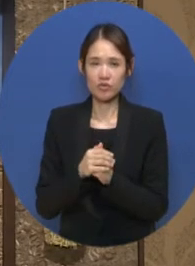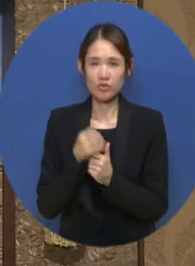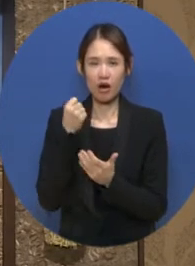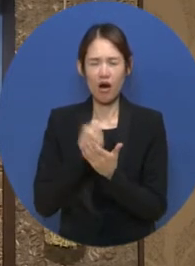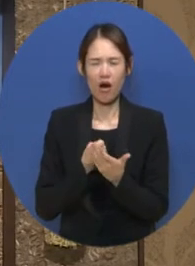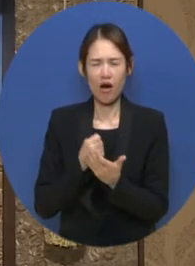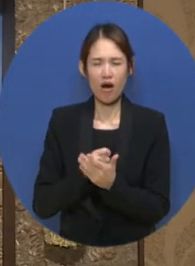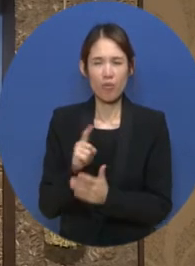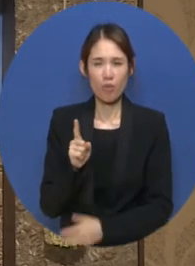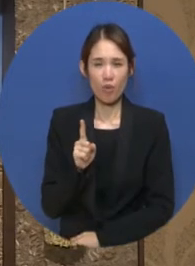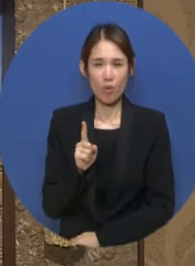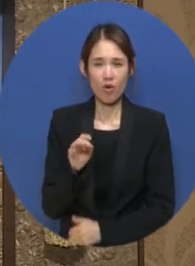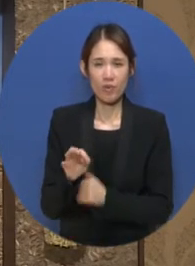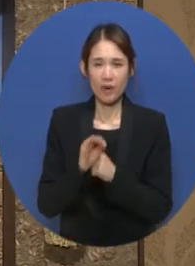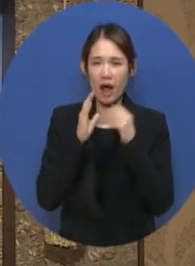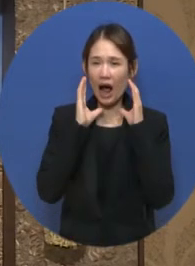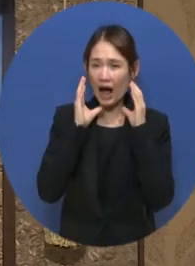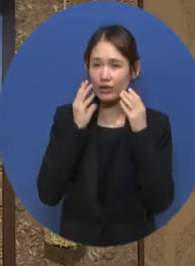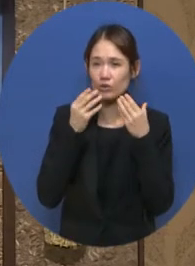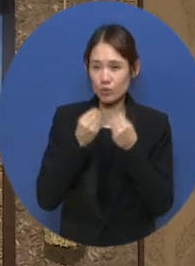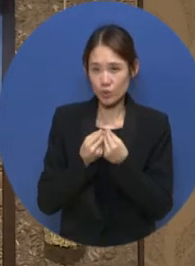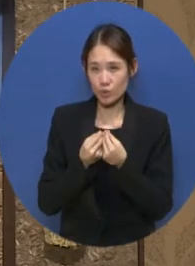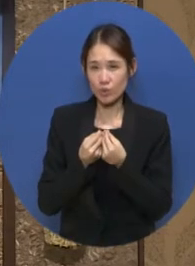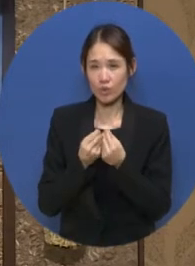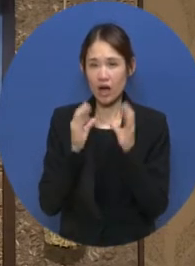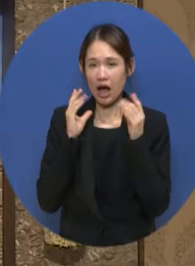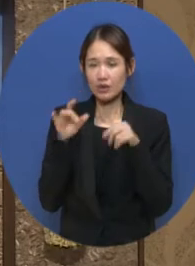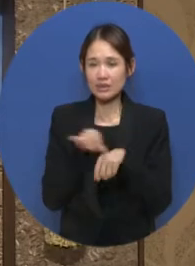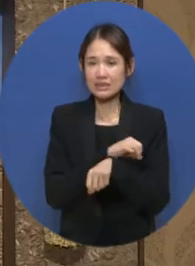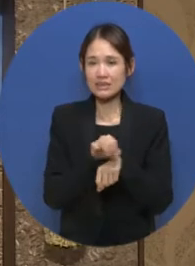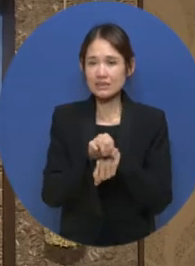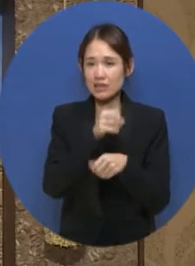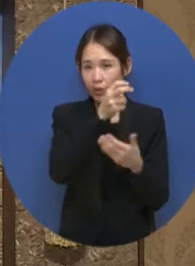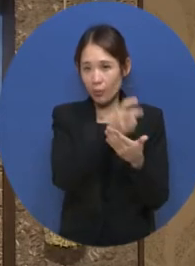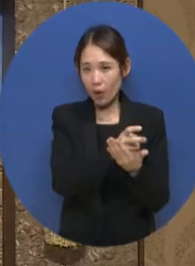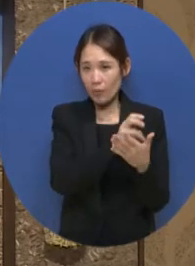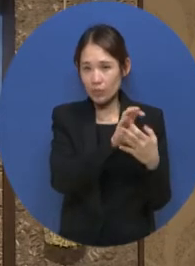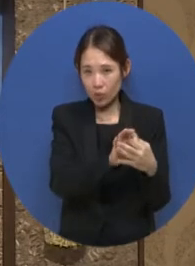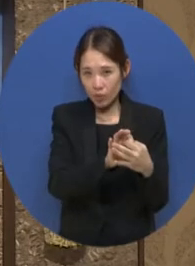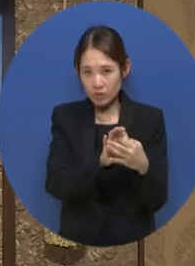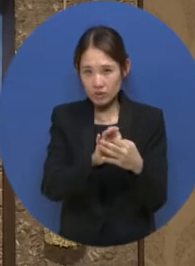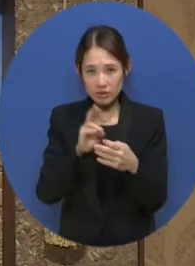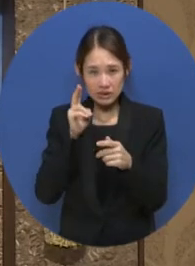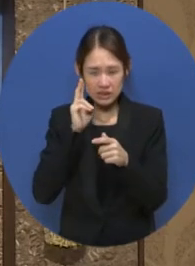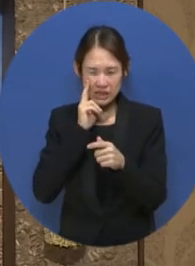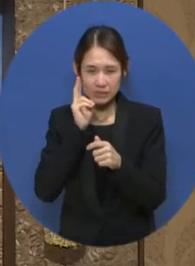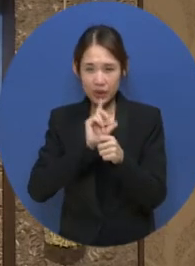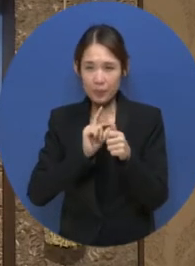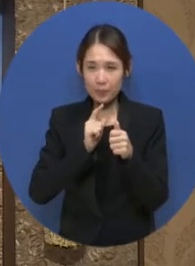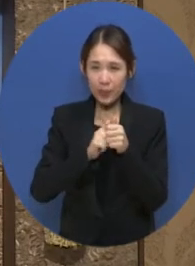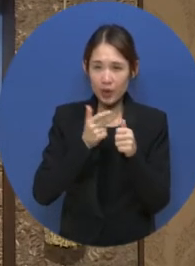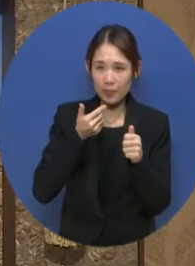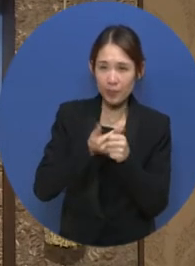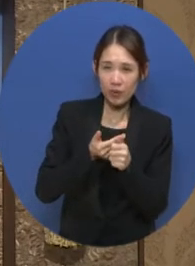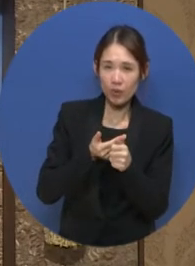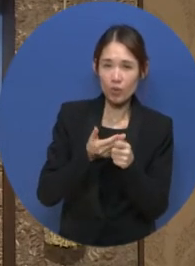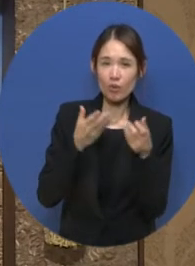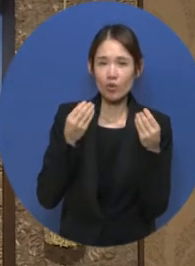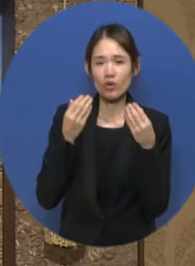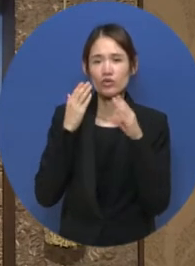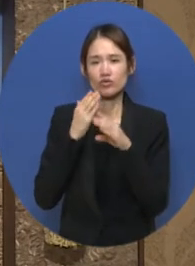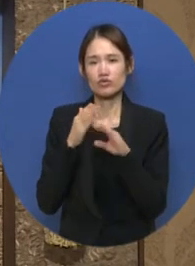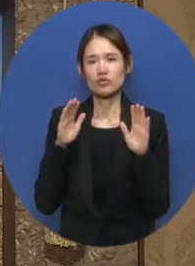아쉬운 것은 이제 아동의 경우에는 아동 특례법에 의해서 좀 더 가중 처벌을 받을 수 있도록 하는데 예 지금 현재